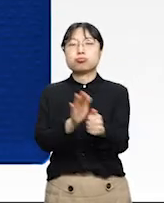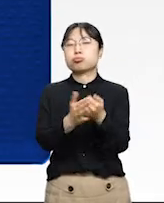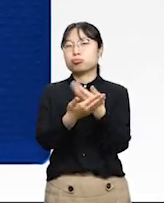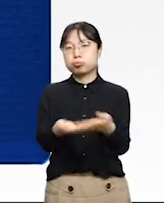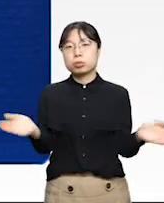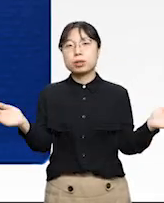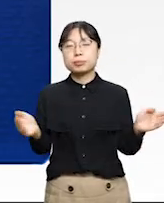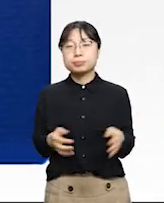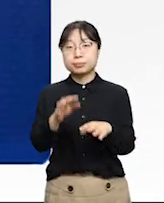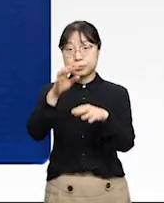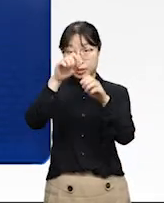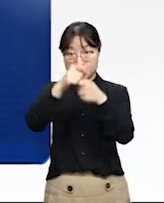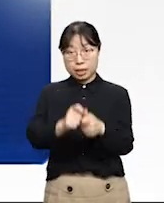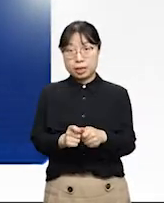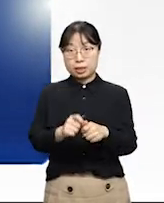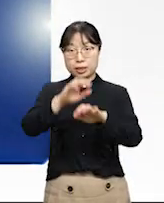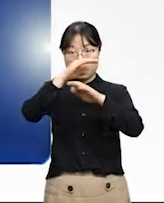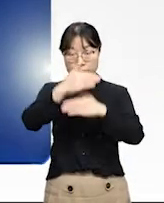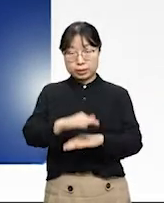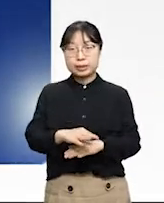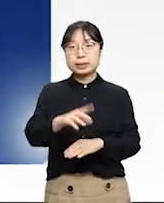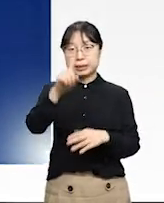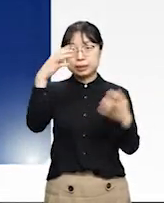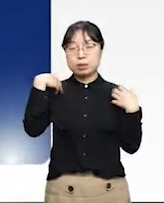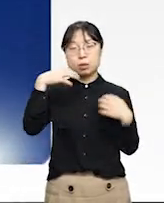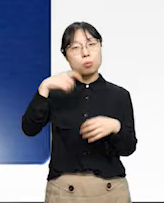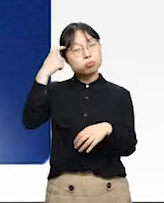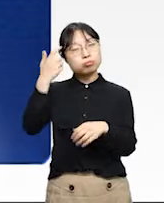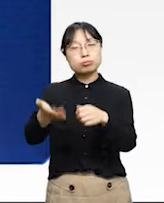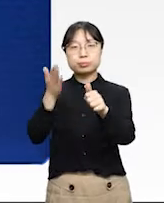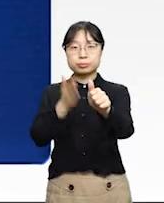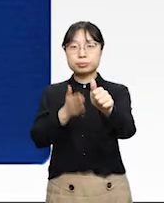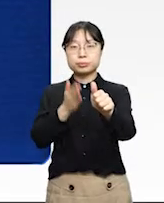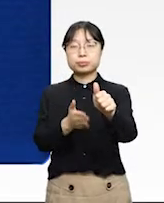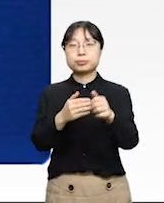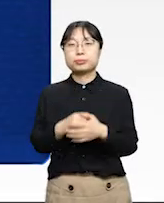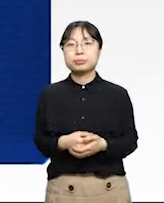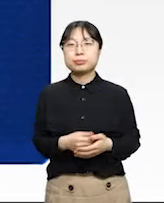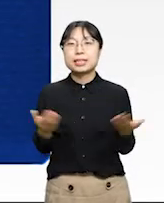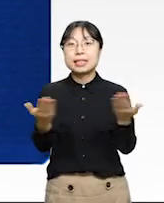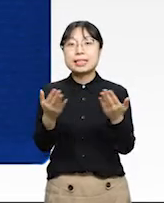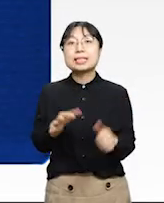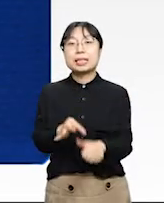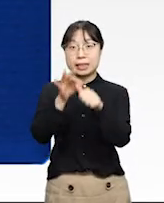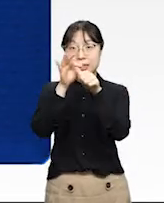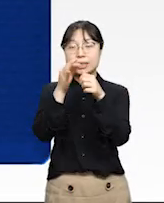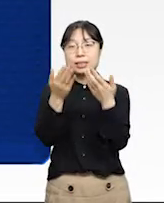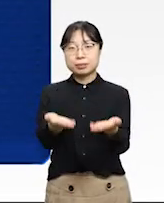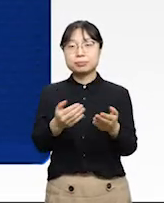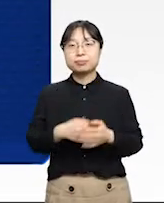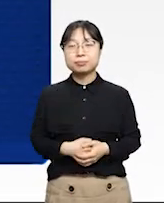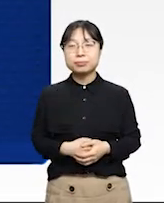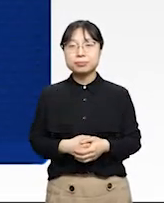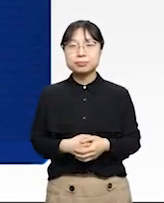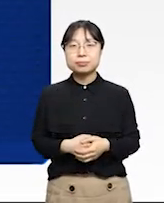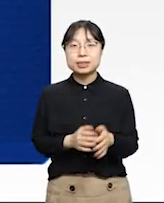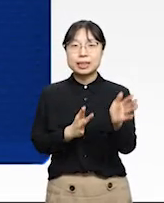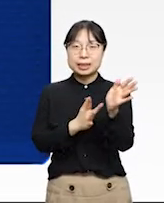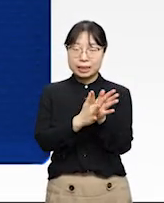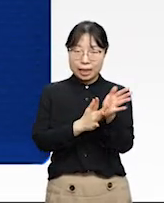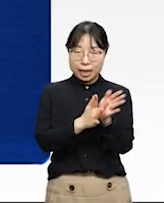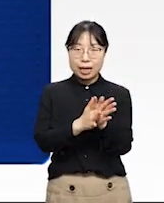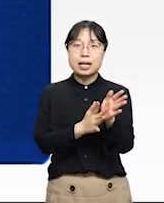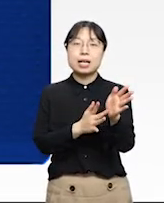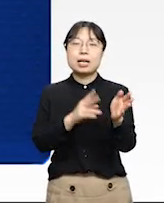의왕시 상하숙과 업무팀으로 문의 주시기 바랍니다. 구인구직 소식입니다. 의약품 및